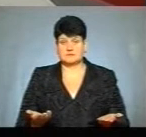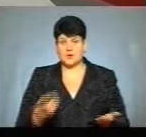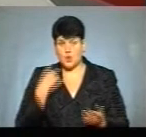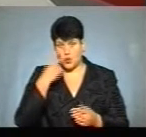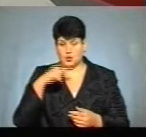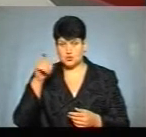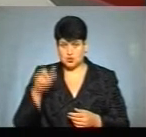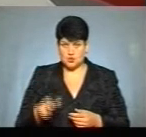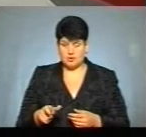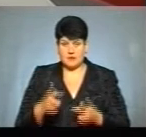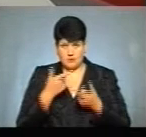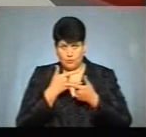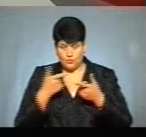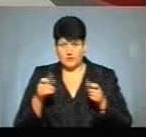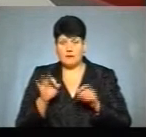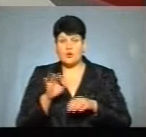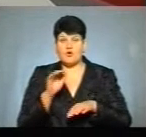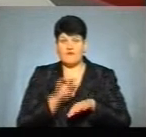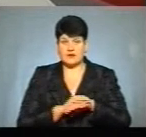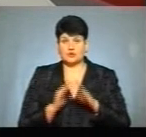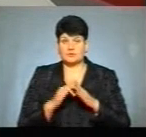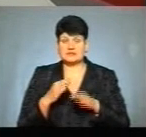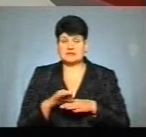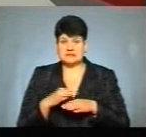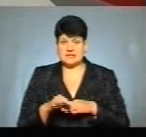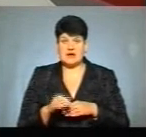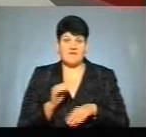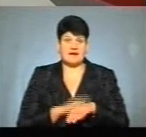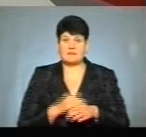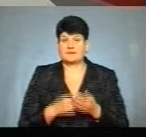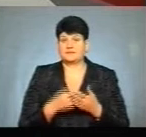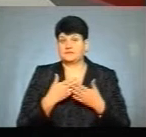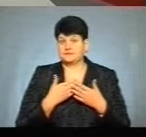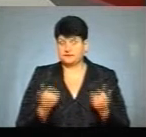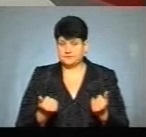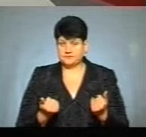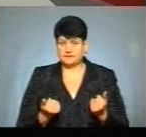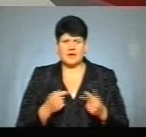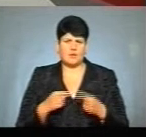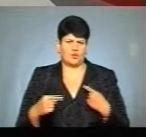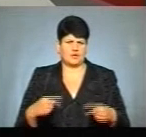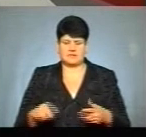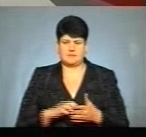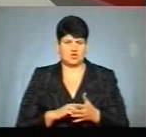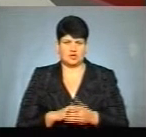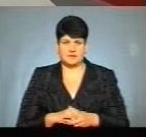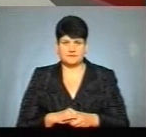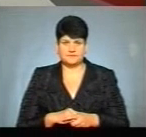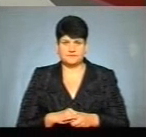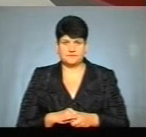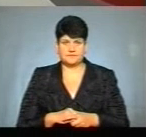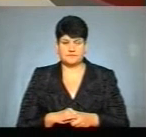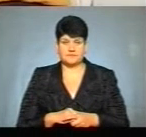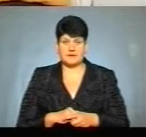особа повідомляє про факт домашнього насильства, а факт домашнього насильства не підтверджується по різним причинам. Ось,